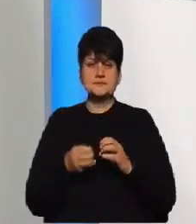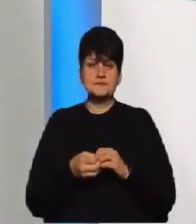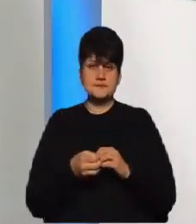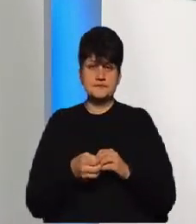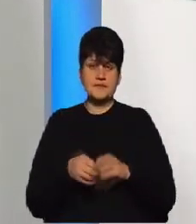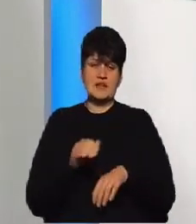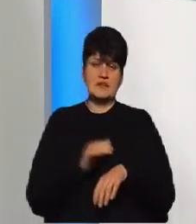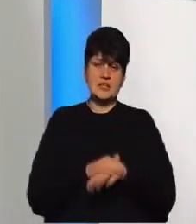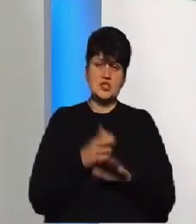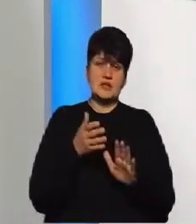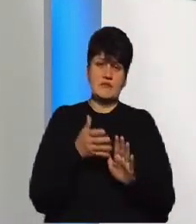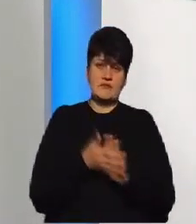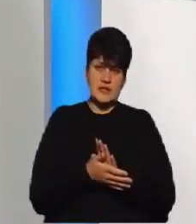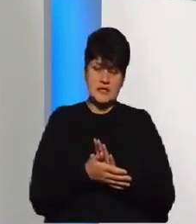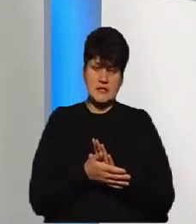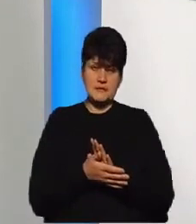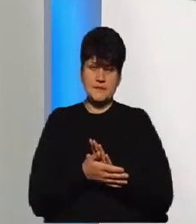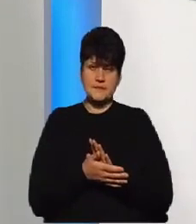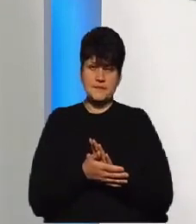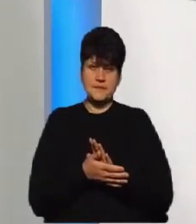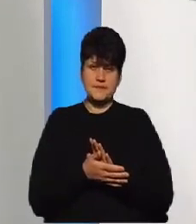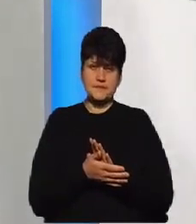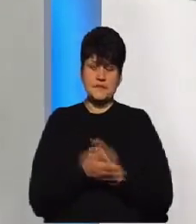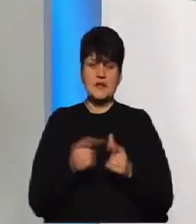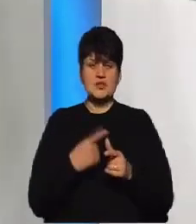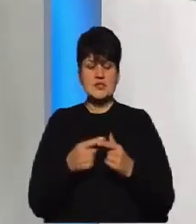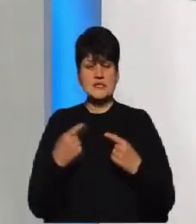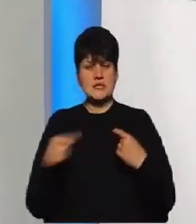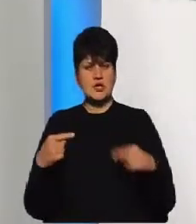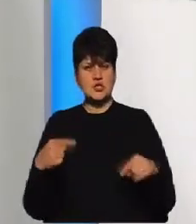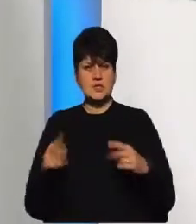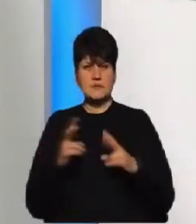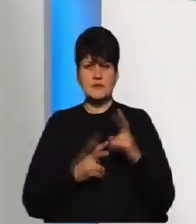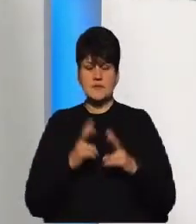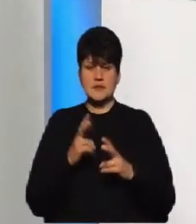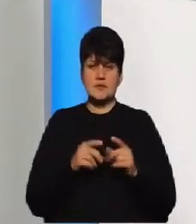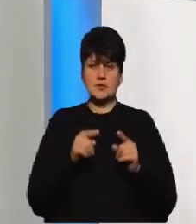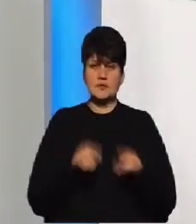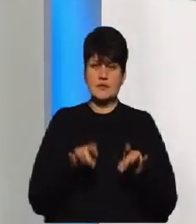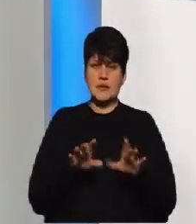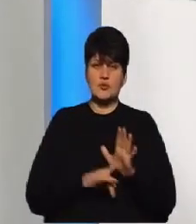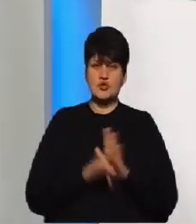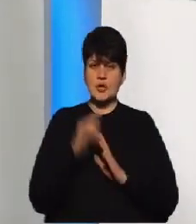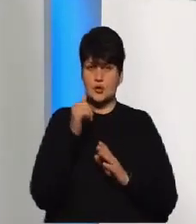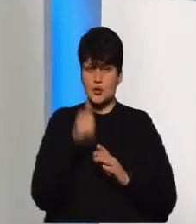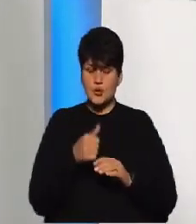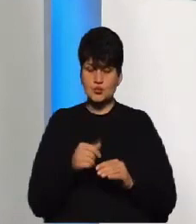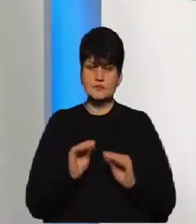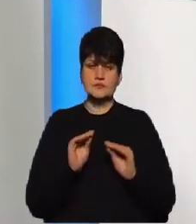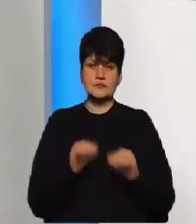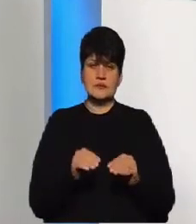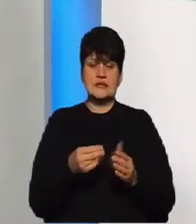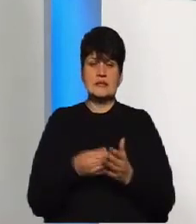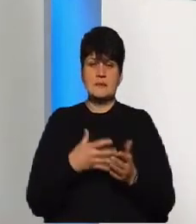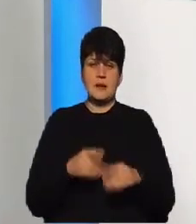витрат, від чимось хтось з інших підприємств. І тоді встановлює на початок року встановлює тариф. Тобто ми подаємо